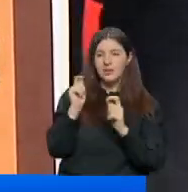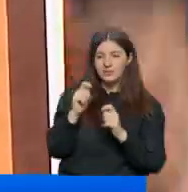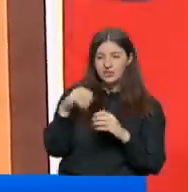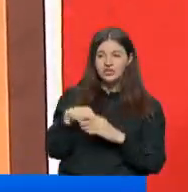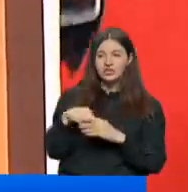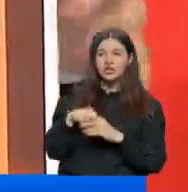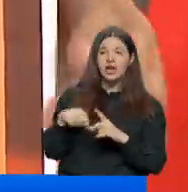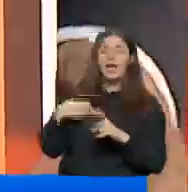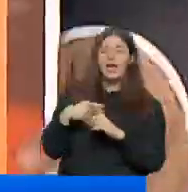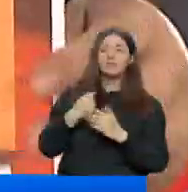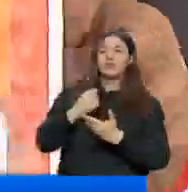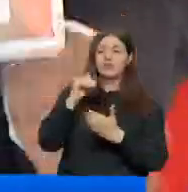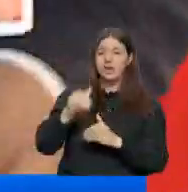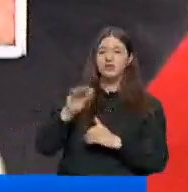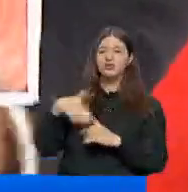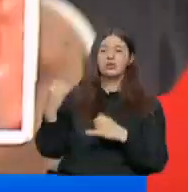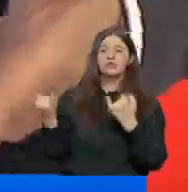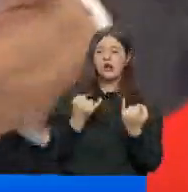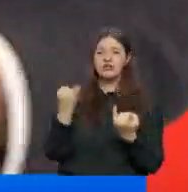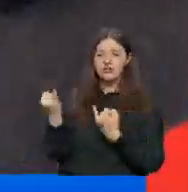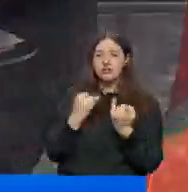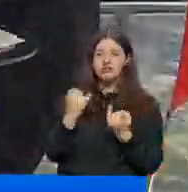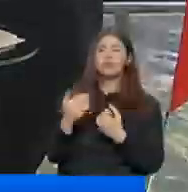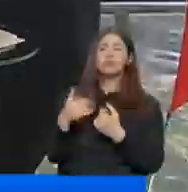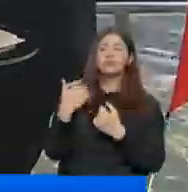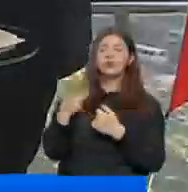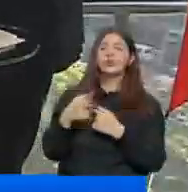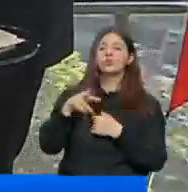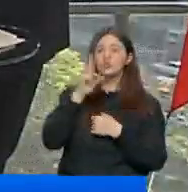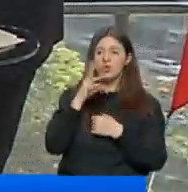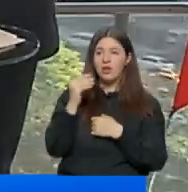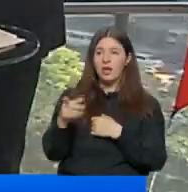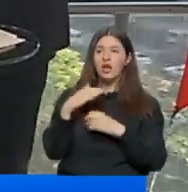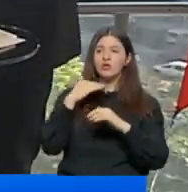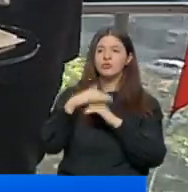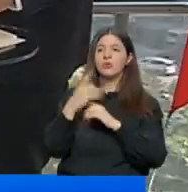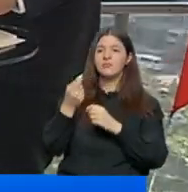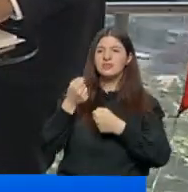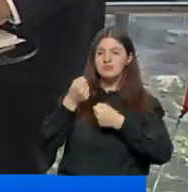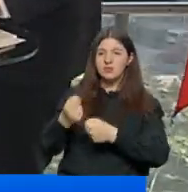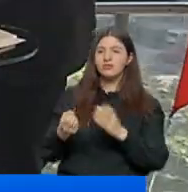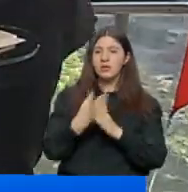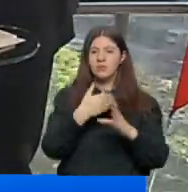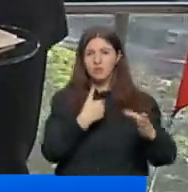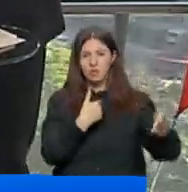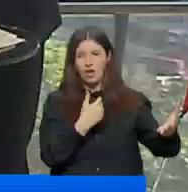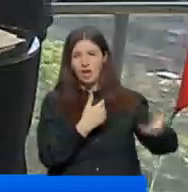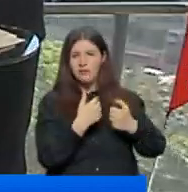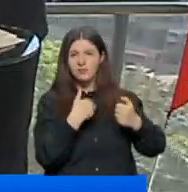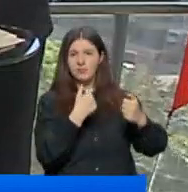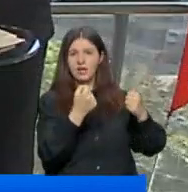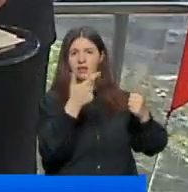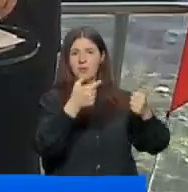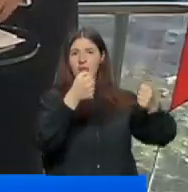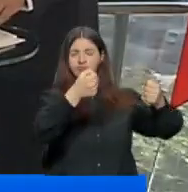için ek bütçe geldi, ondan sonra tartışıldı ve nihayetinde kamuoyundan bir basın çıkarınca... Hemen onu alabilir miyim? Tabii. Ben bir yandan